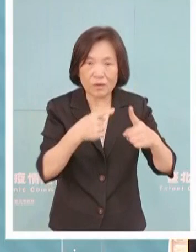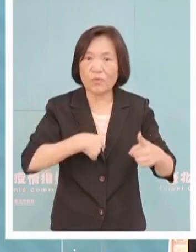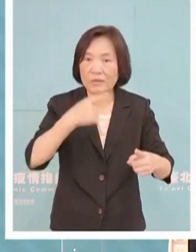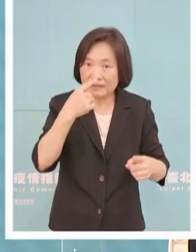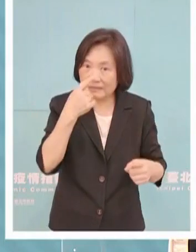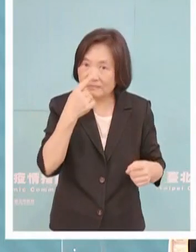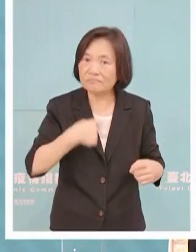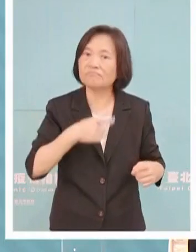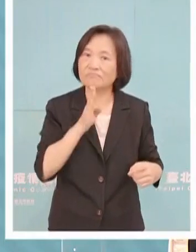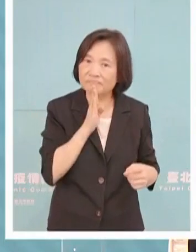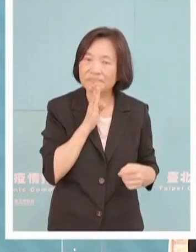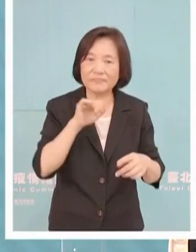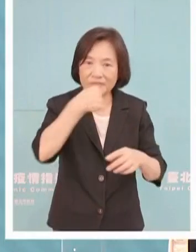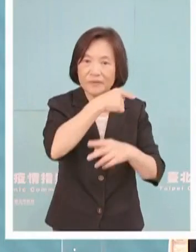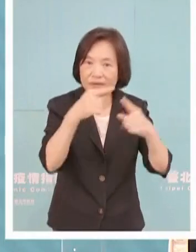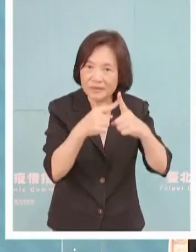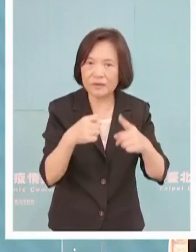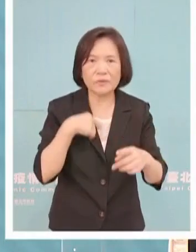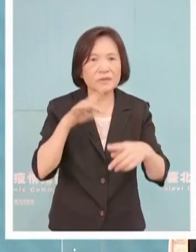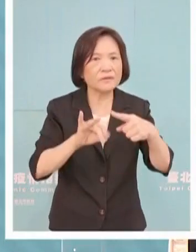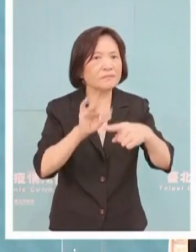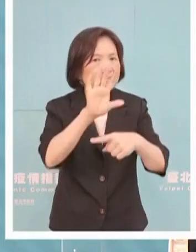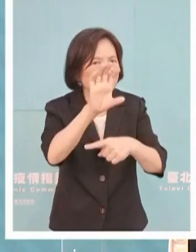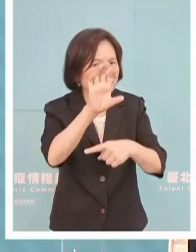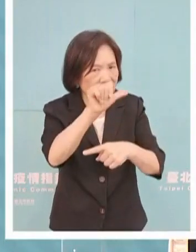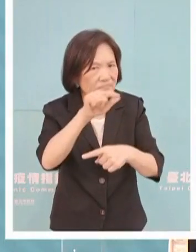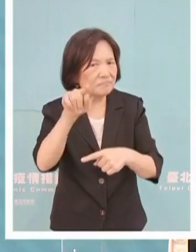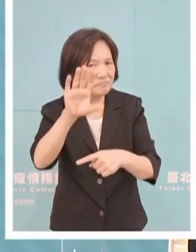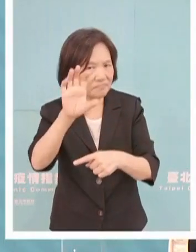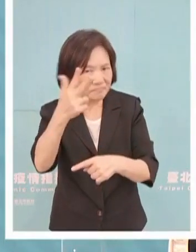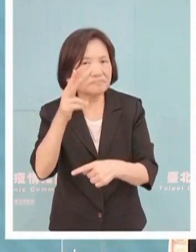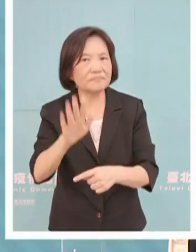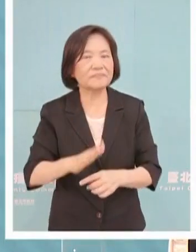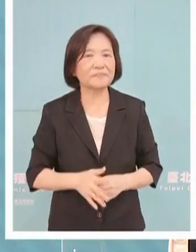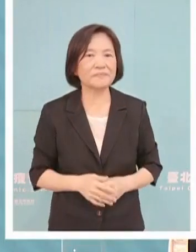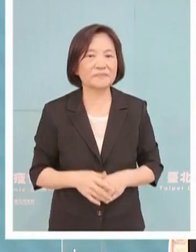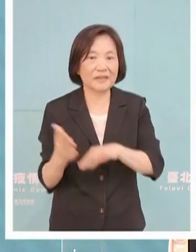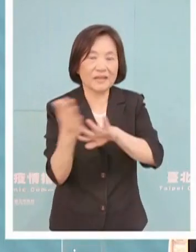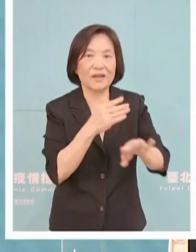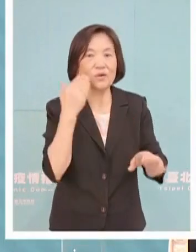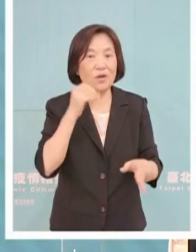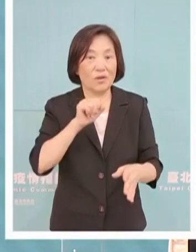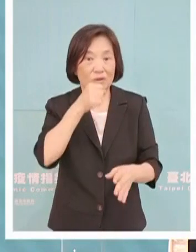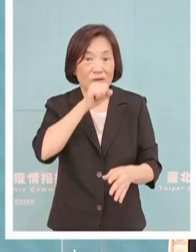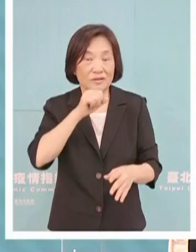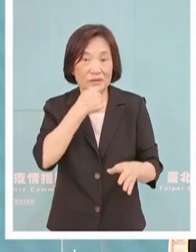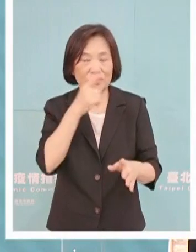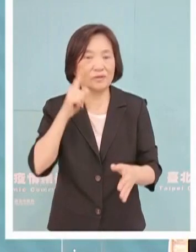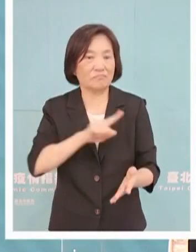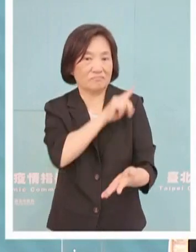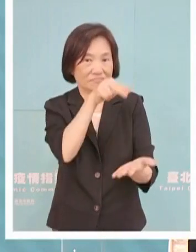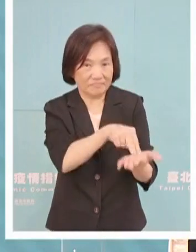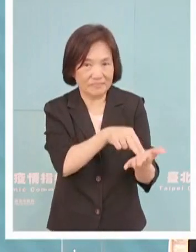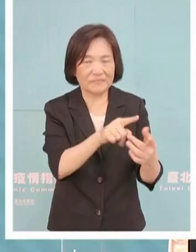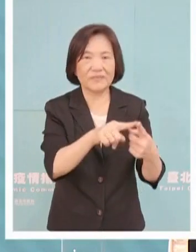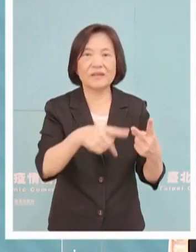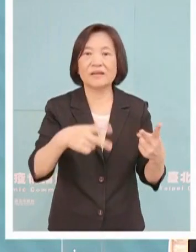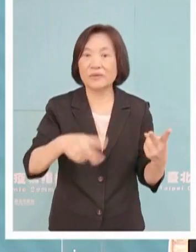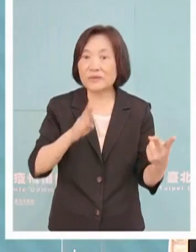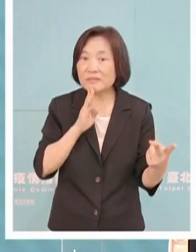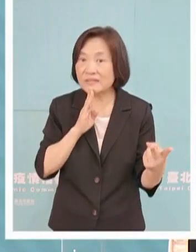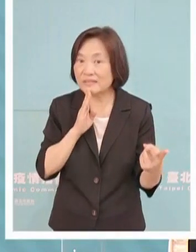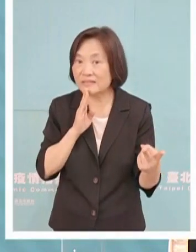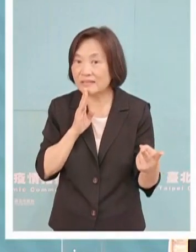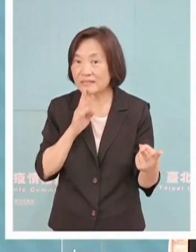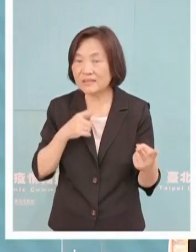95%到97%的。所以我本来是想说相对于统独你知道哈，其实台你知道这个